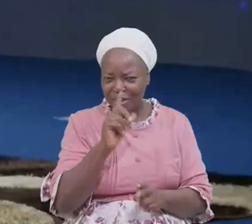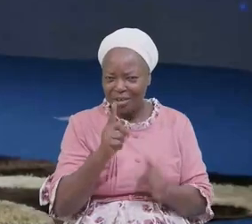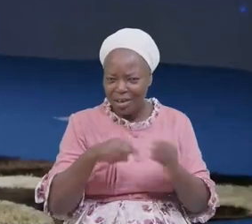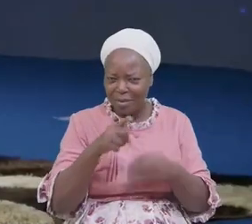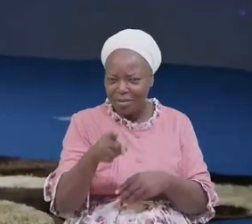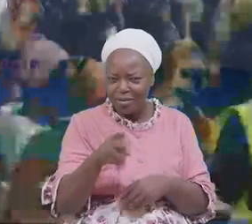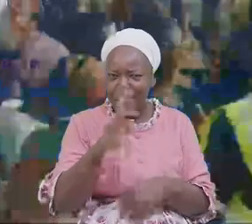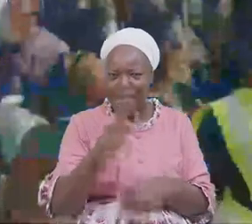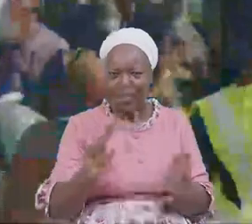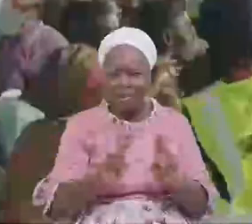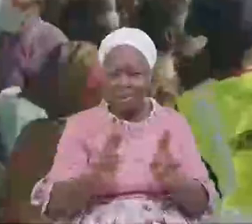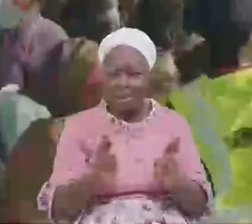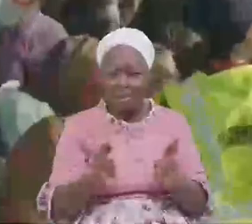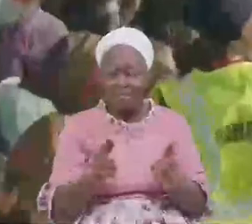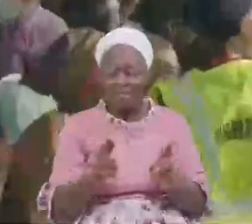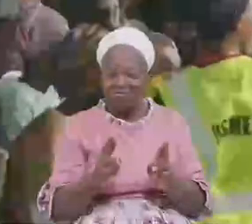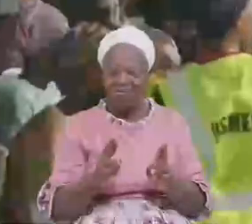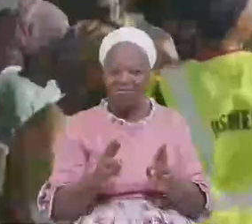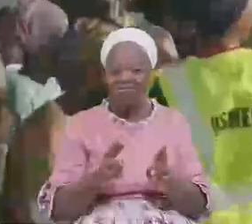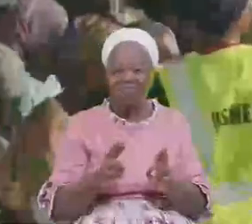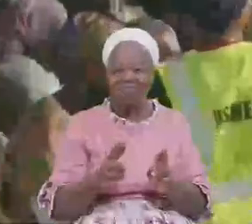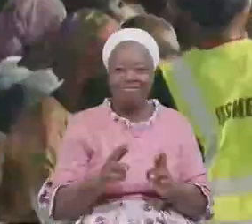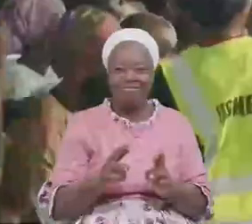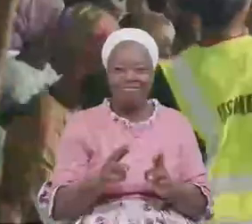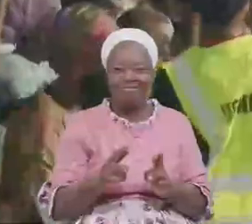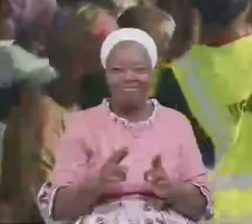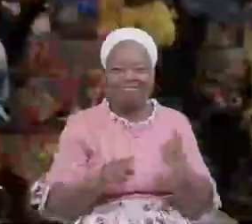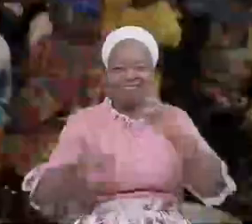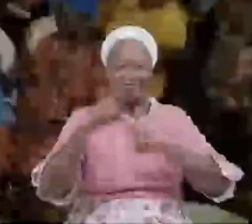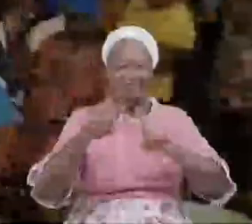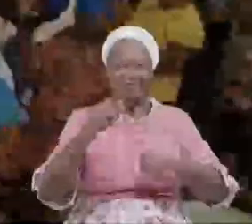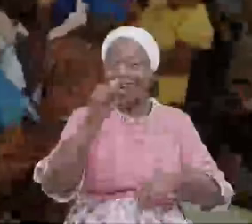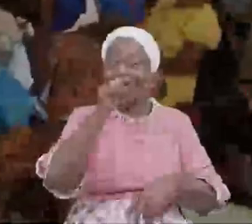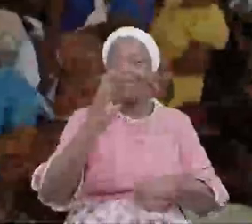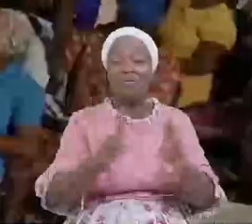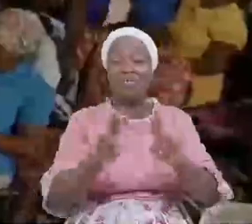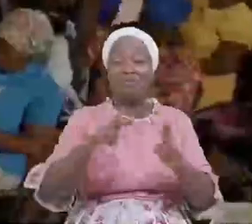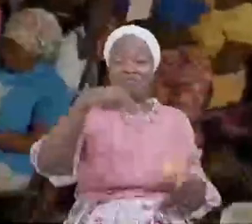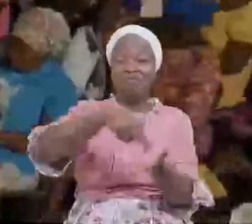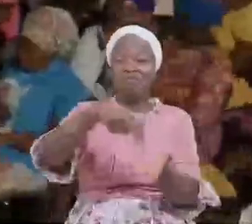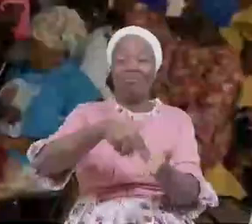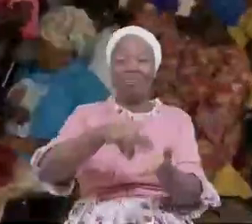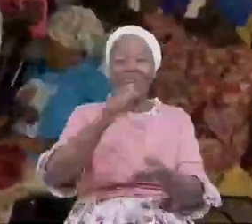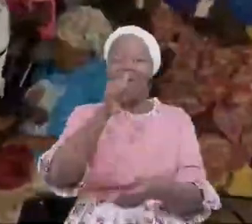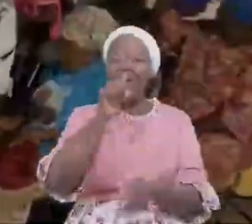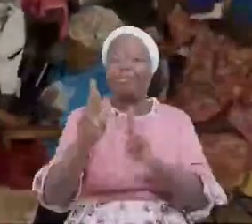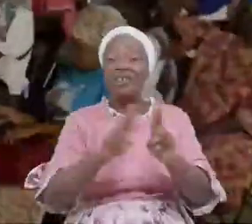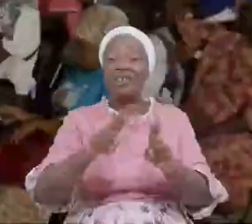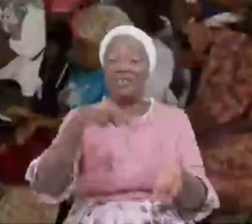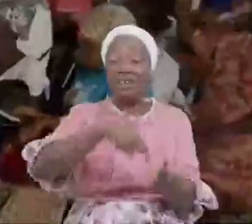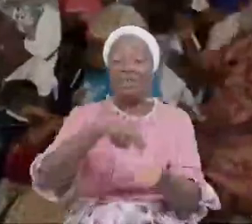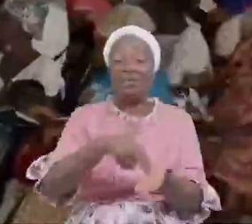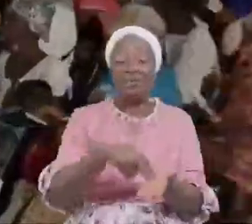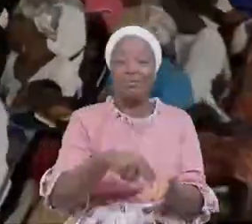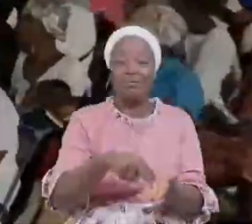Dieu, est-ce que je parle de toi? Je suis sûr que tu es prêt. Je suis prêt. Où es-tu? Je suis prêt.